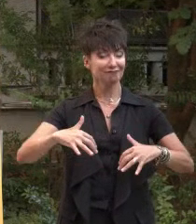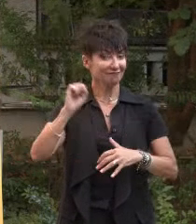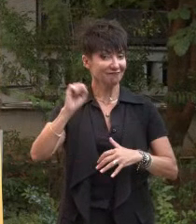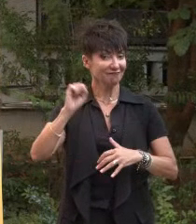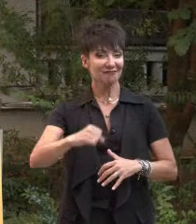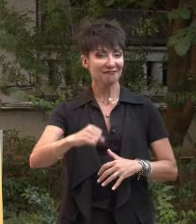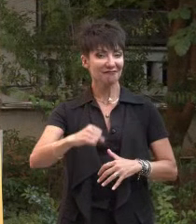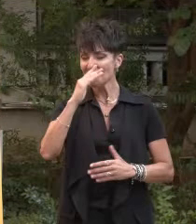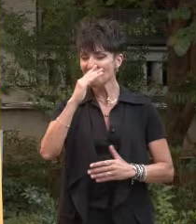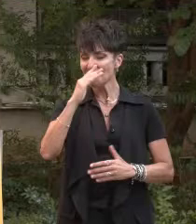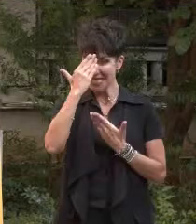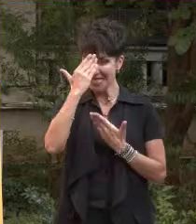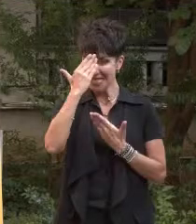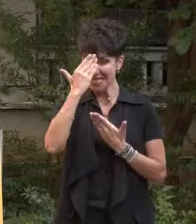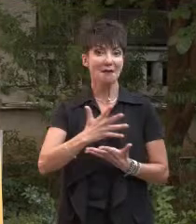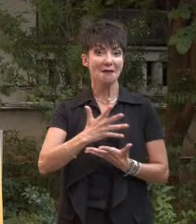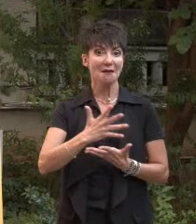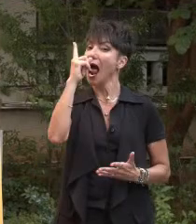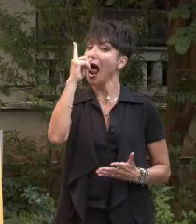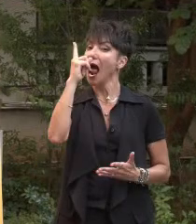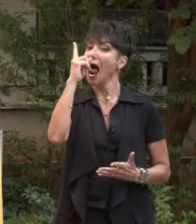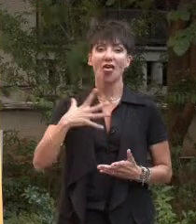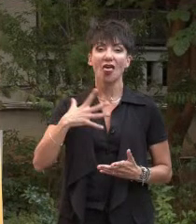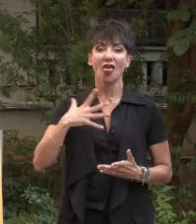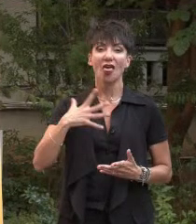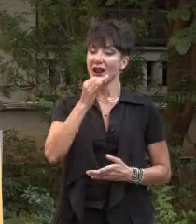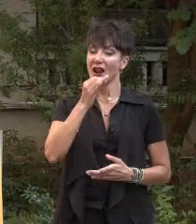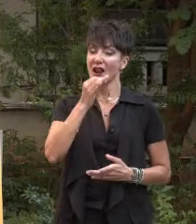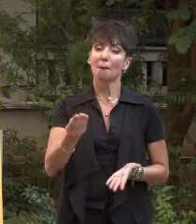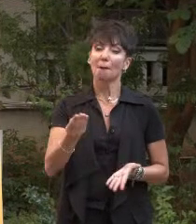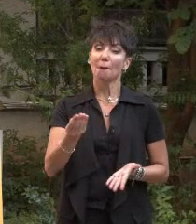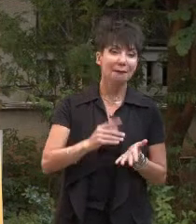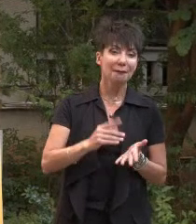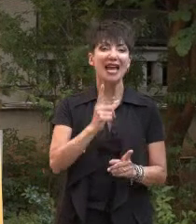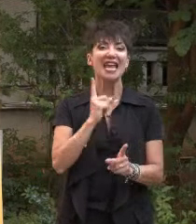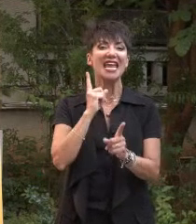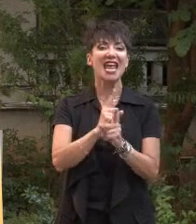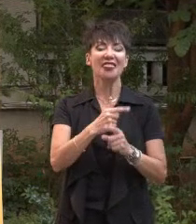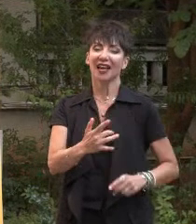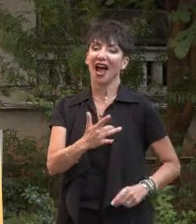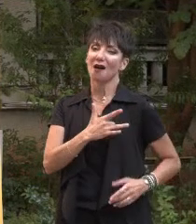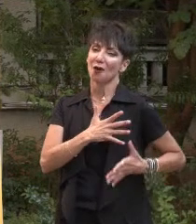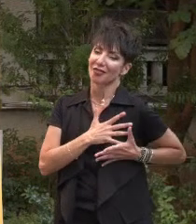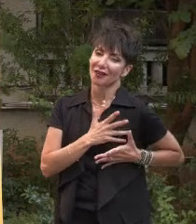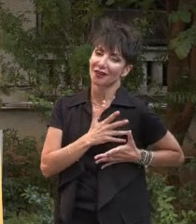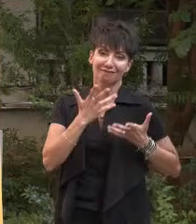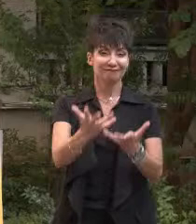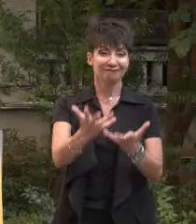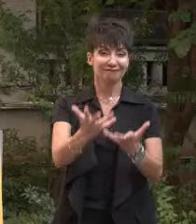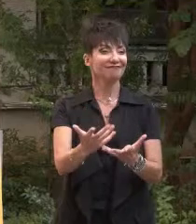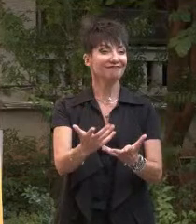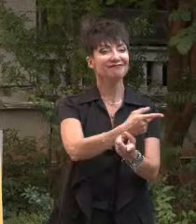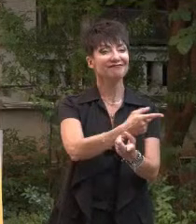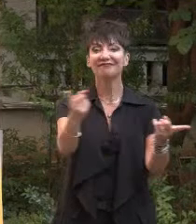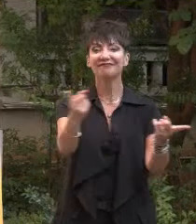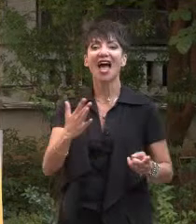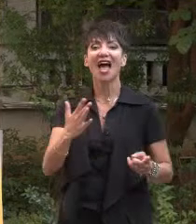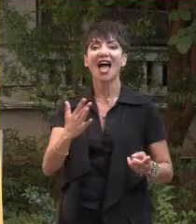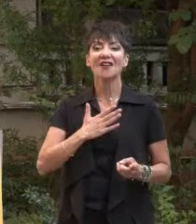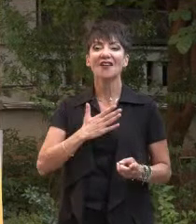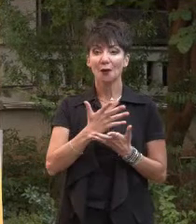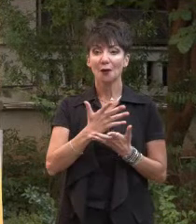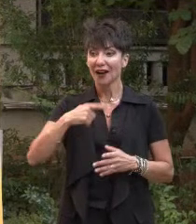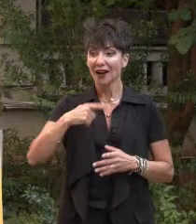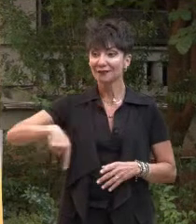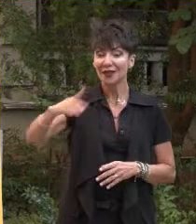σας. Όμως, επιτρέψτε μου να ευχαριστήσω ιδιαίτερα από καρδιάς τους μικρούς φίλους μας,